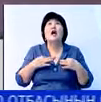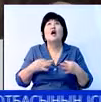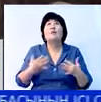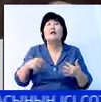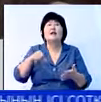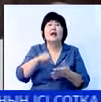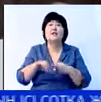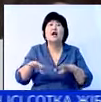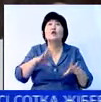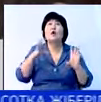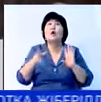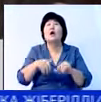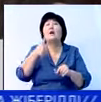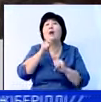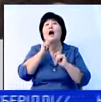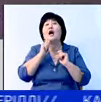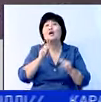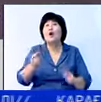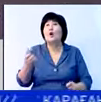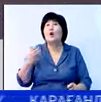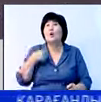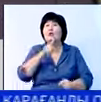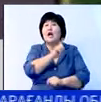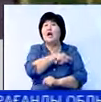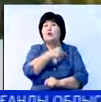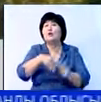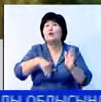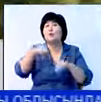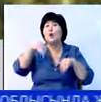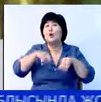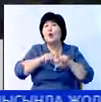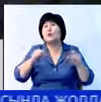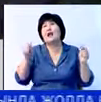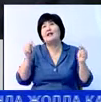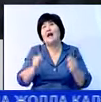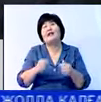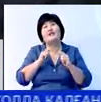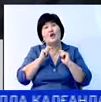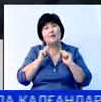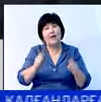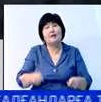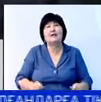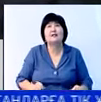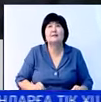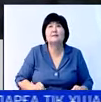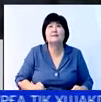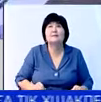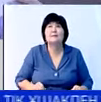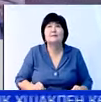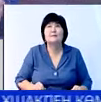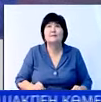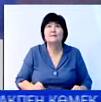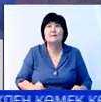лебескен шараның қортынсында бас жүлдеге Қызылорда медициналық жоғары колледжі лайық деп танылды. Мадина Жұмаділдаева, Малика